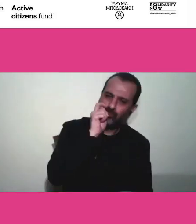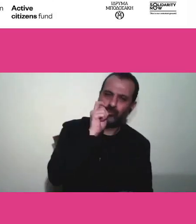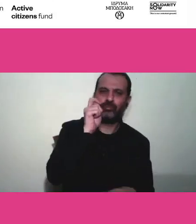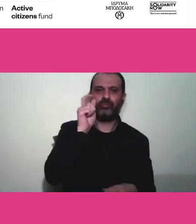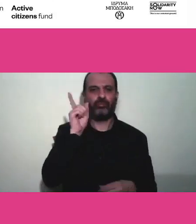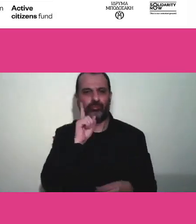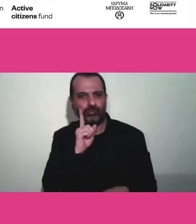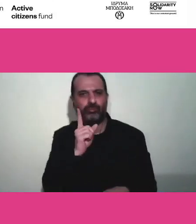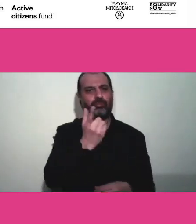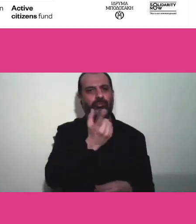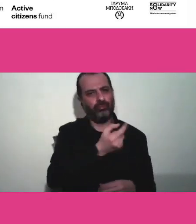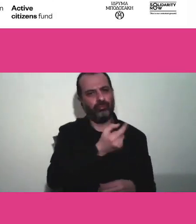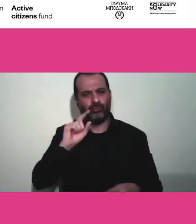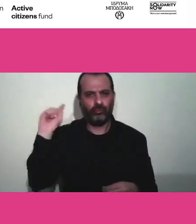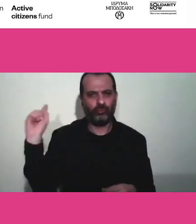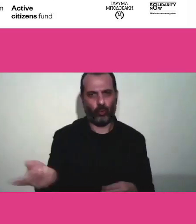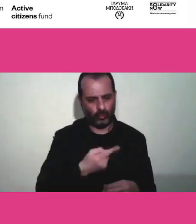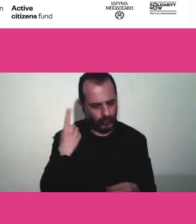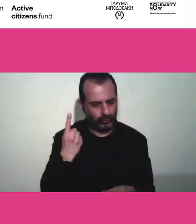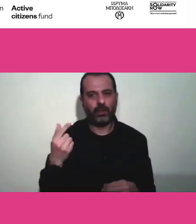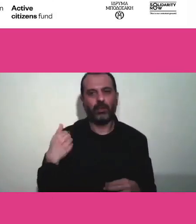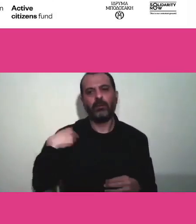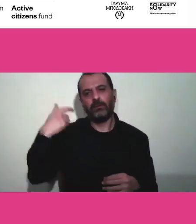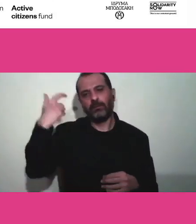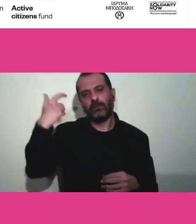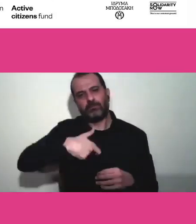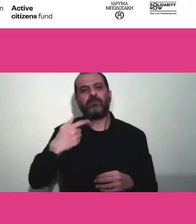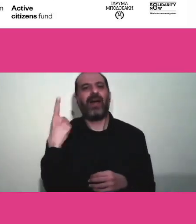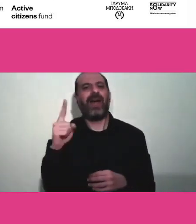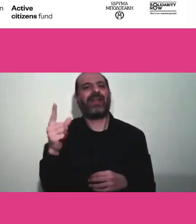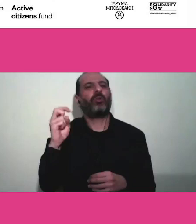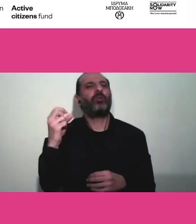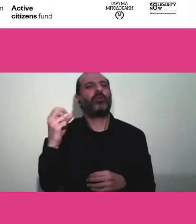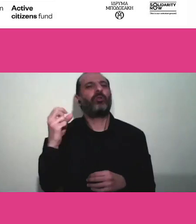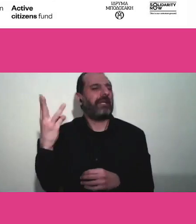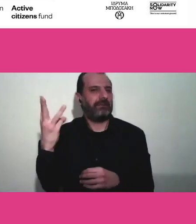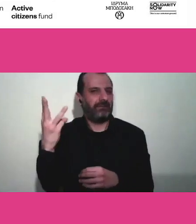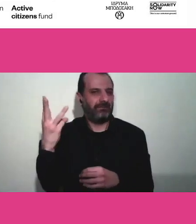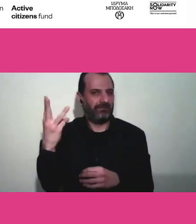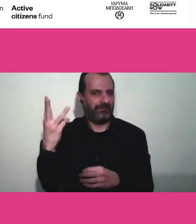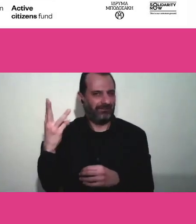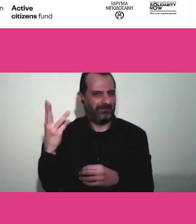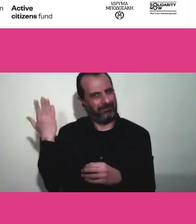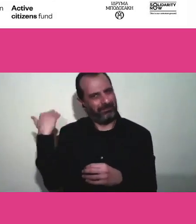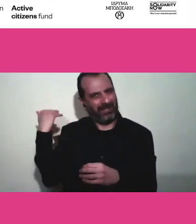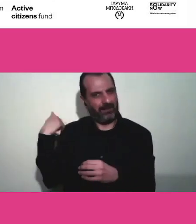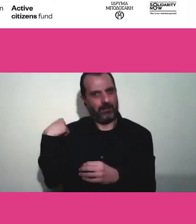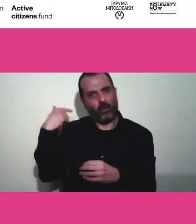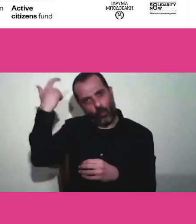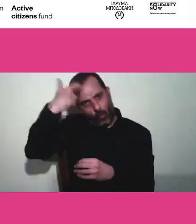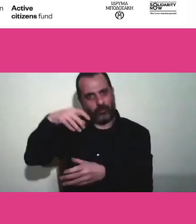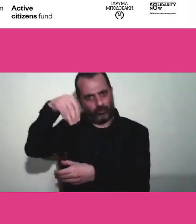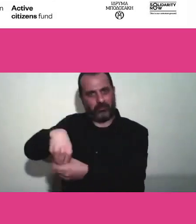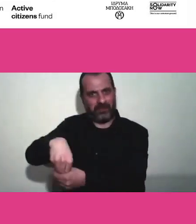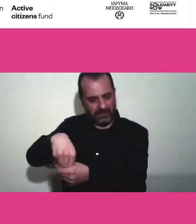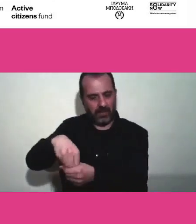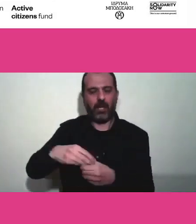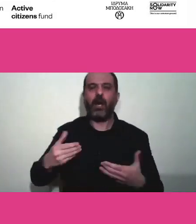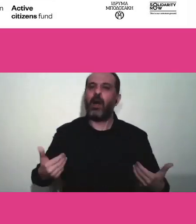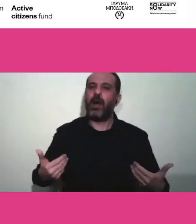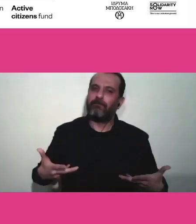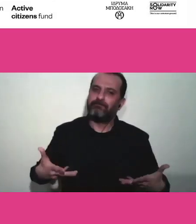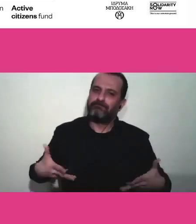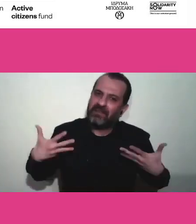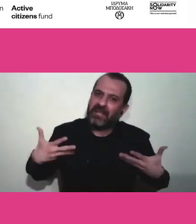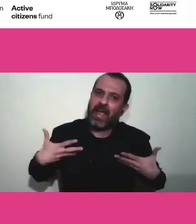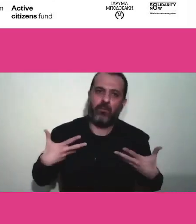123 που συμμετείχα στο πρόγραμμα και στη δημιουργία των παιχνιδιών και χαίρομαι πολύ γι' αυτό. Να